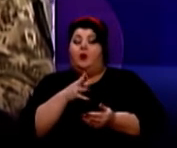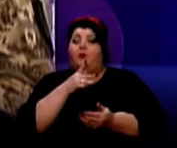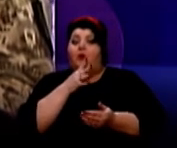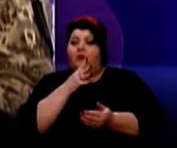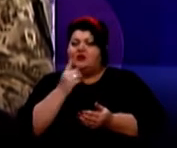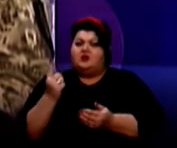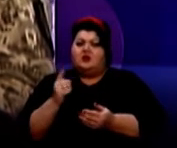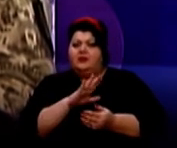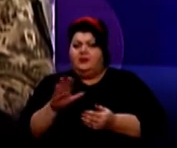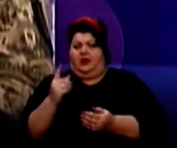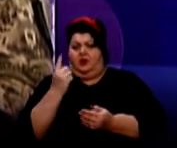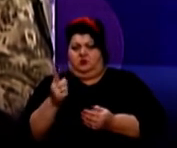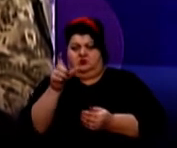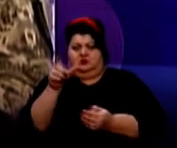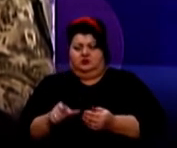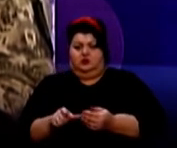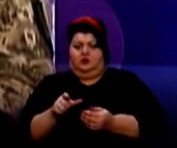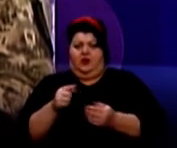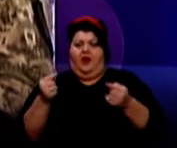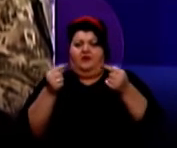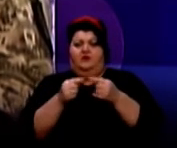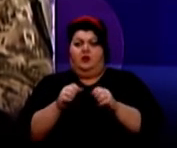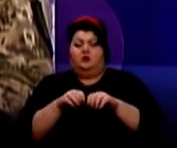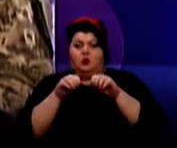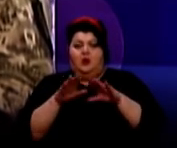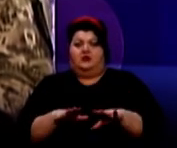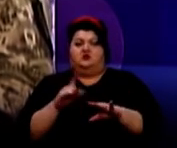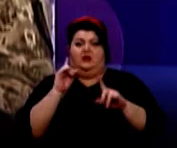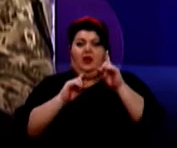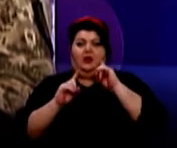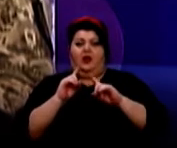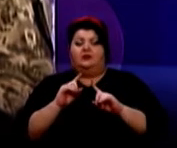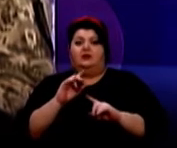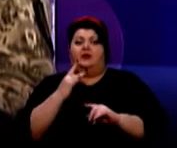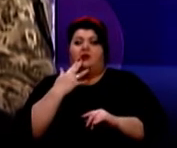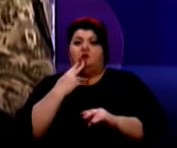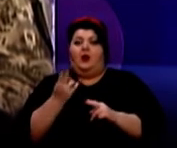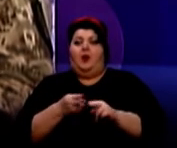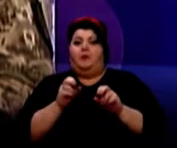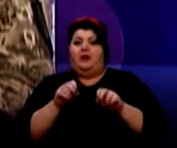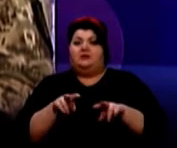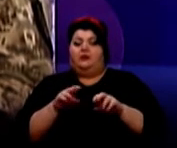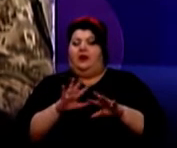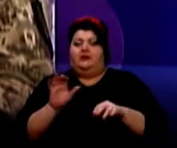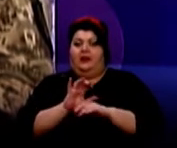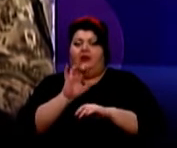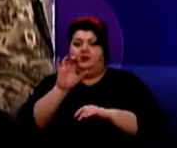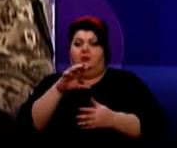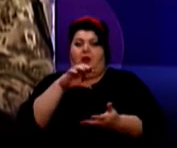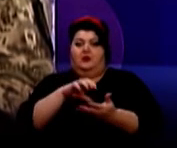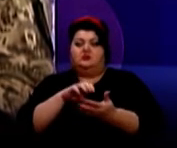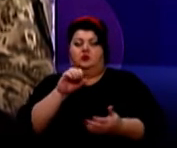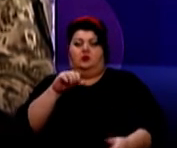строковик, відповідно до рішення Ради національної безпеки, яке затверджено президентом, не направлявся в зону